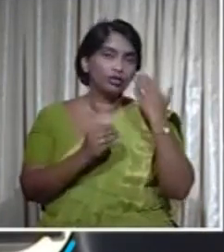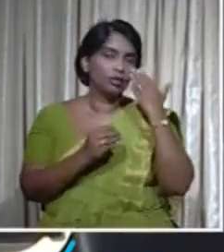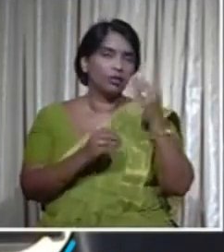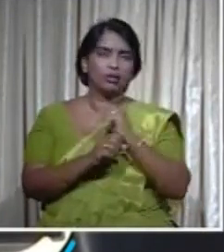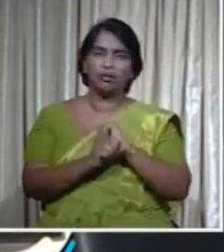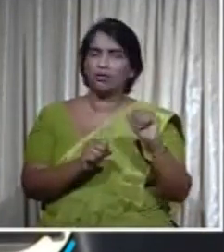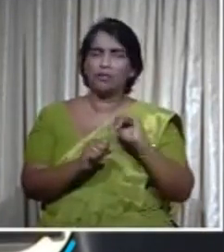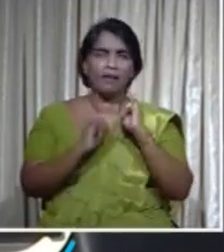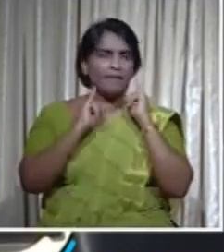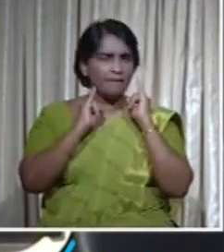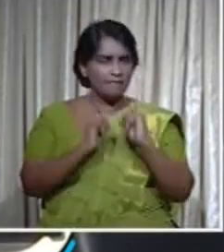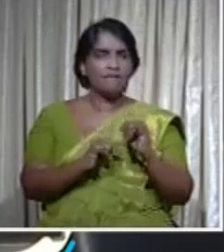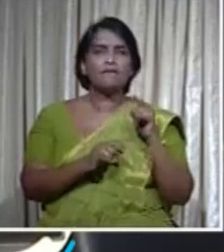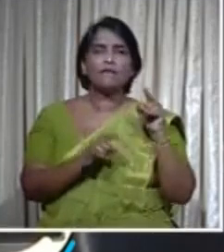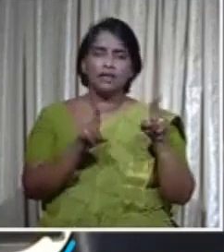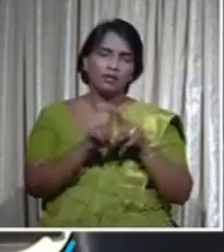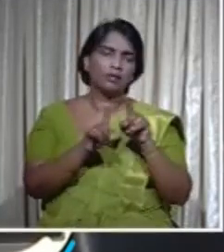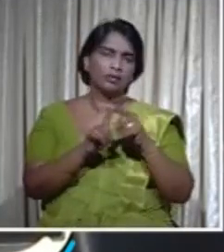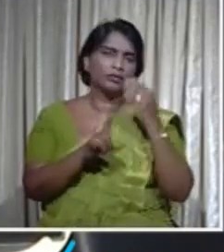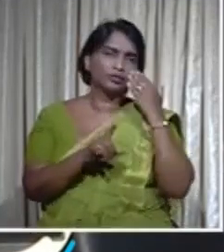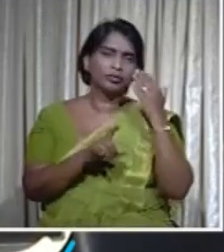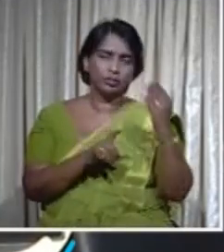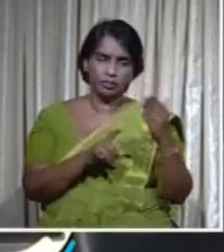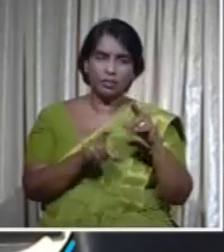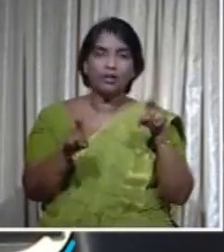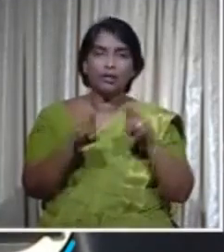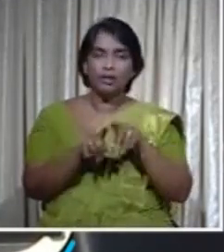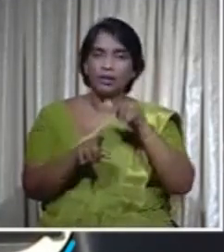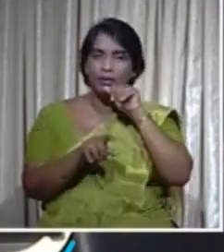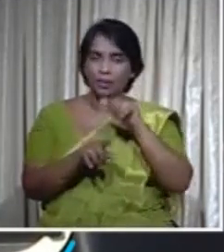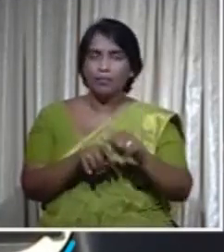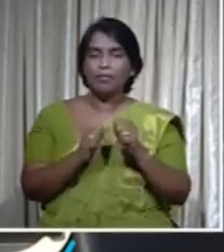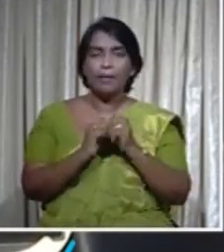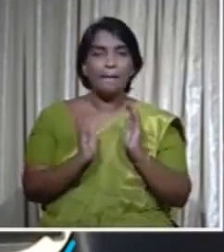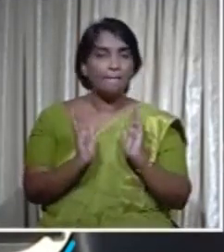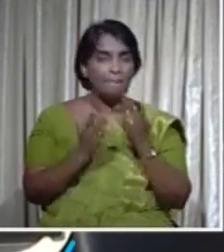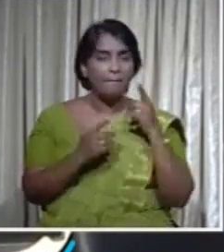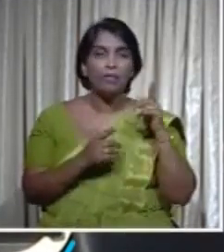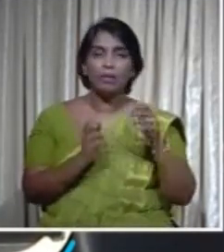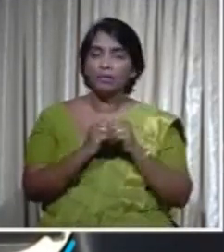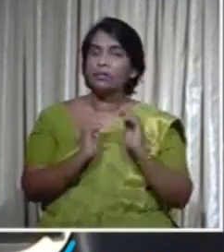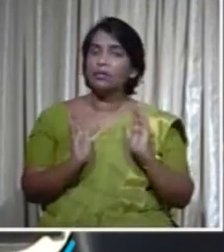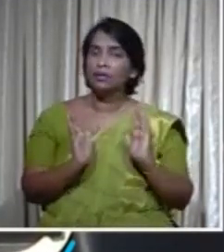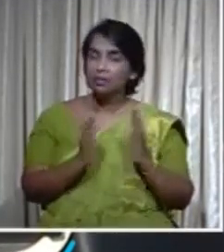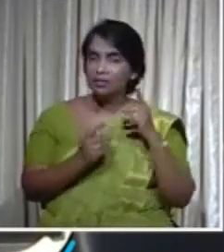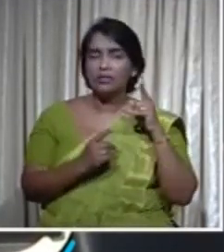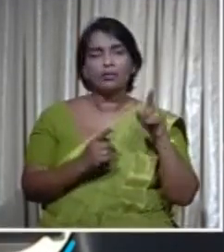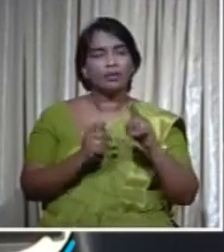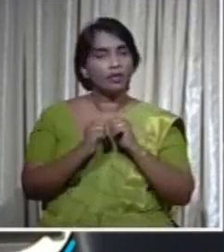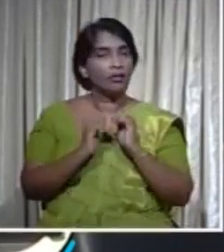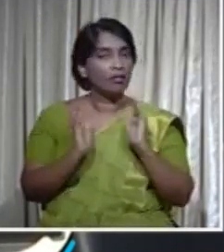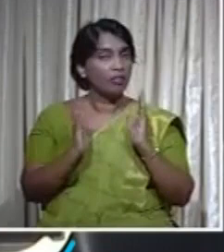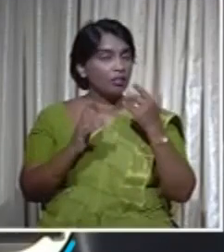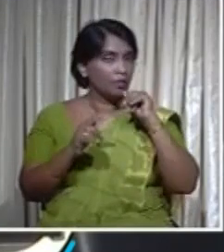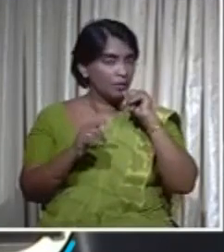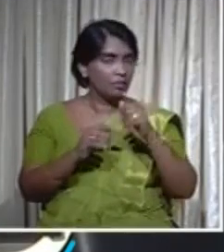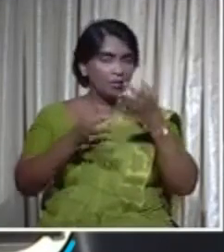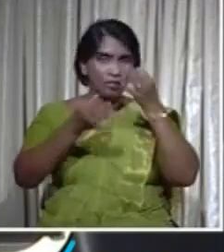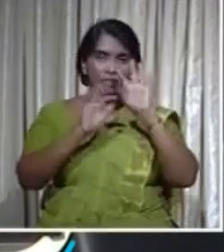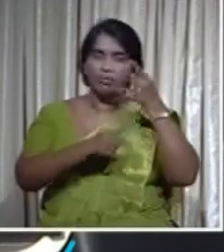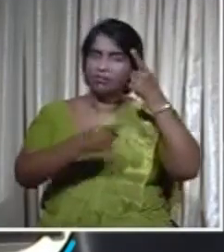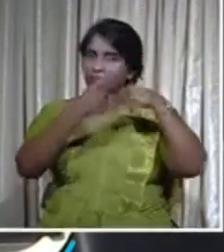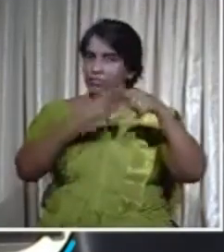பார்க்கின்றோம் ஆகவே இந்த புள்ளியை சரியான முறையிலே ஆரம்பிக்கின்ற போதுதான்